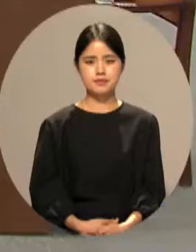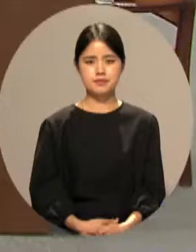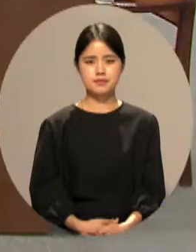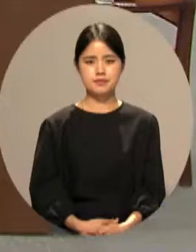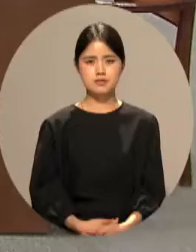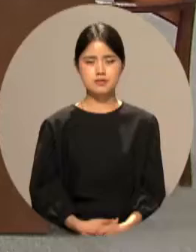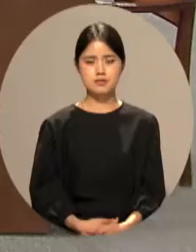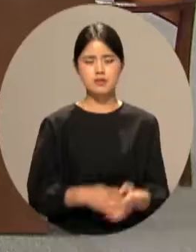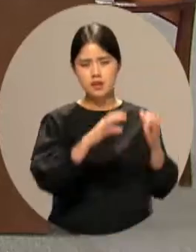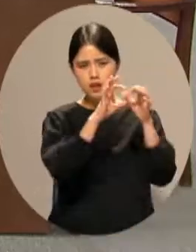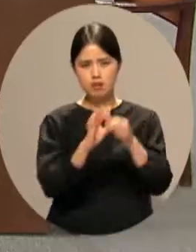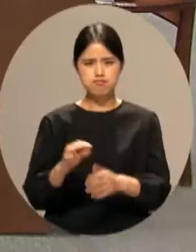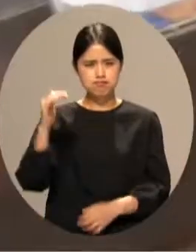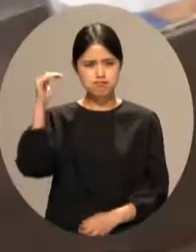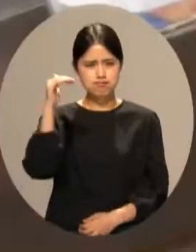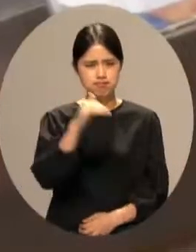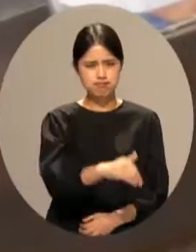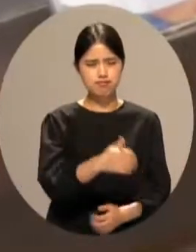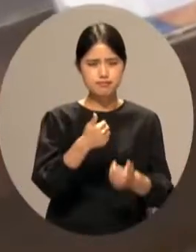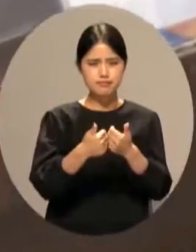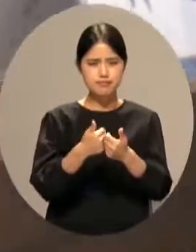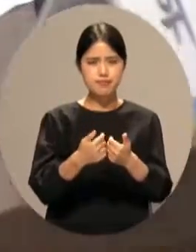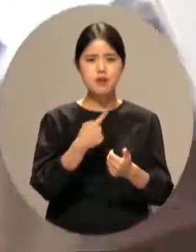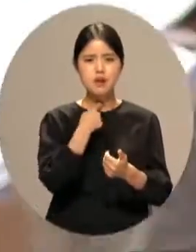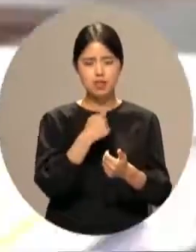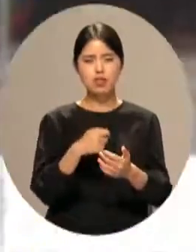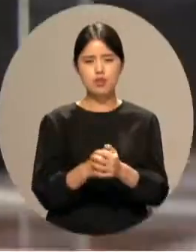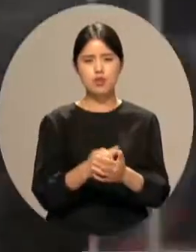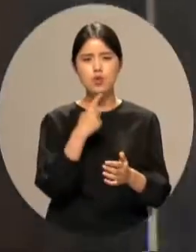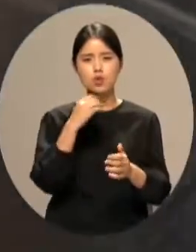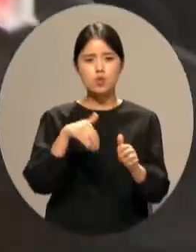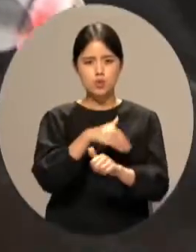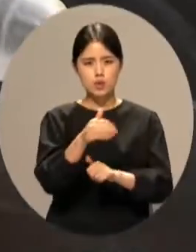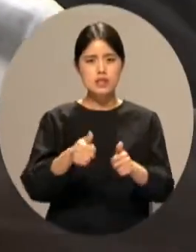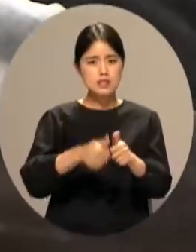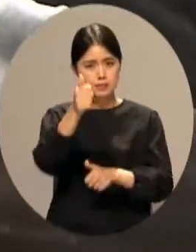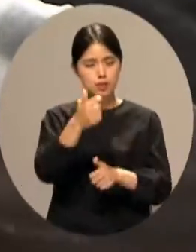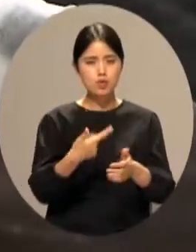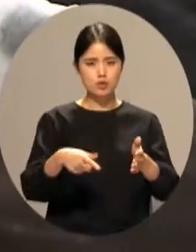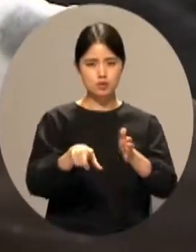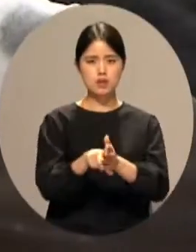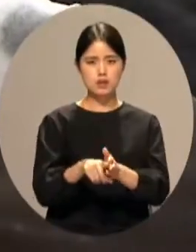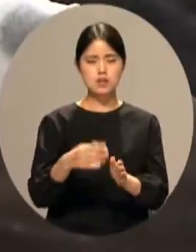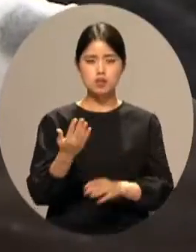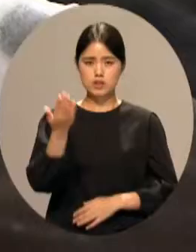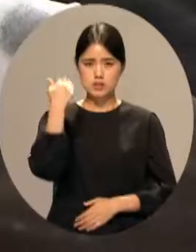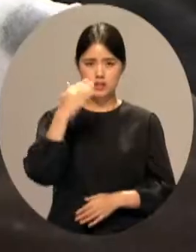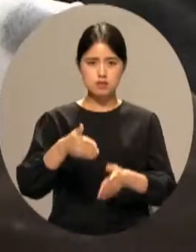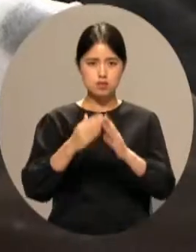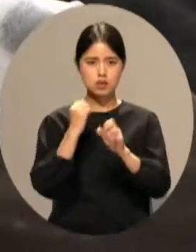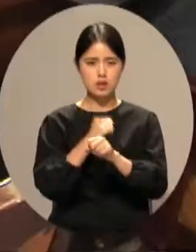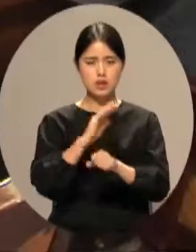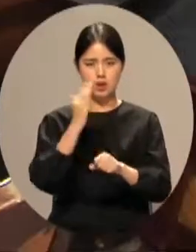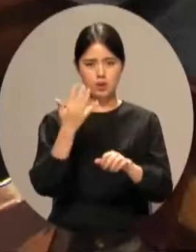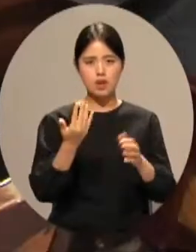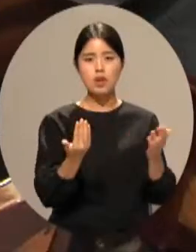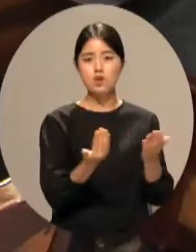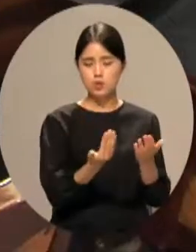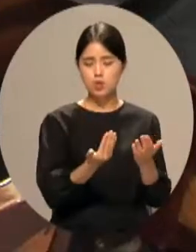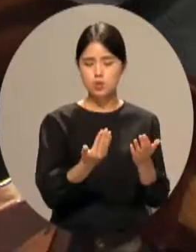끝을 모르고 추락해온 전북 상용차 산업의 위기 극복을 위해 지난해 초에 구성된 노사정